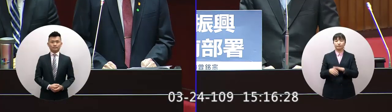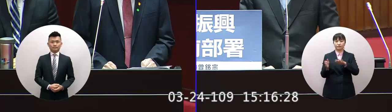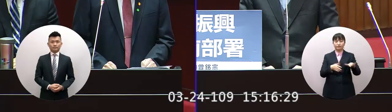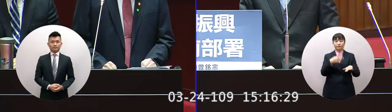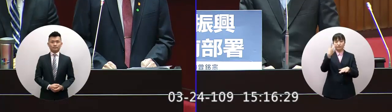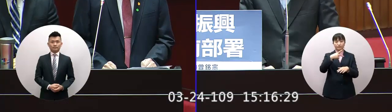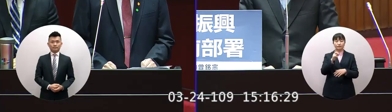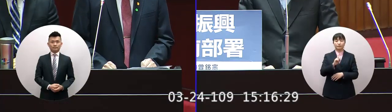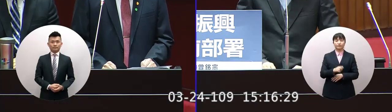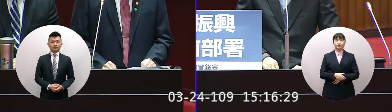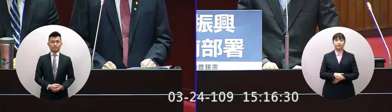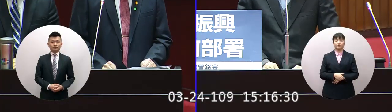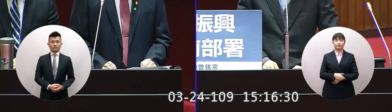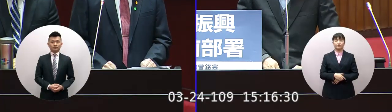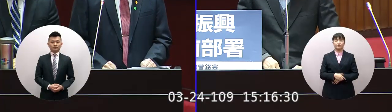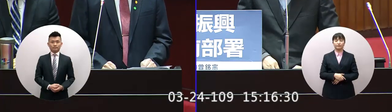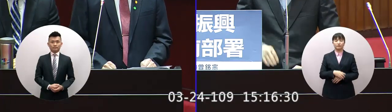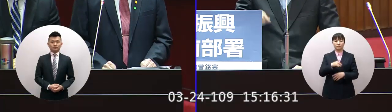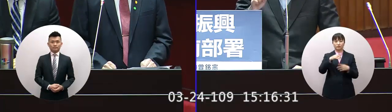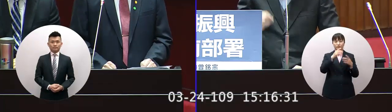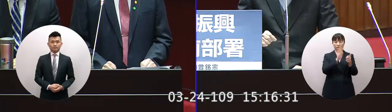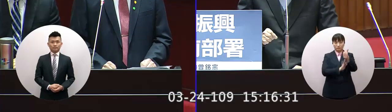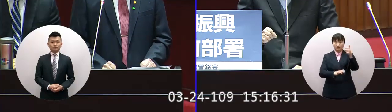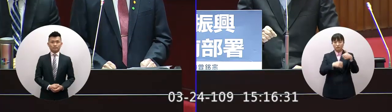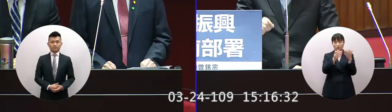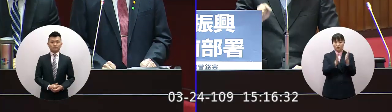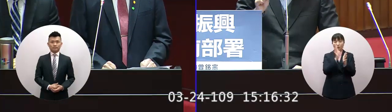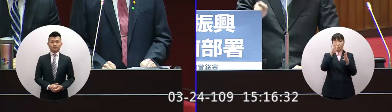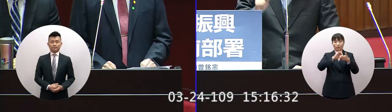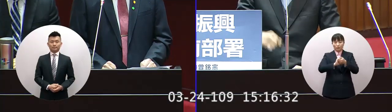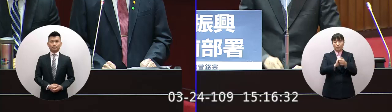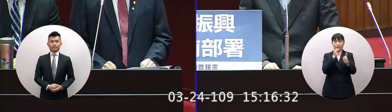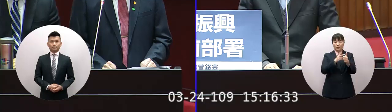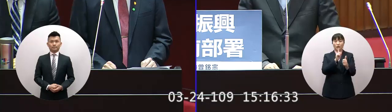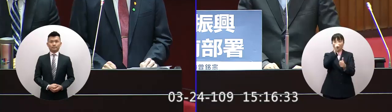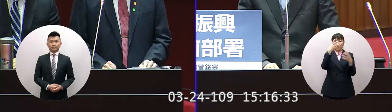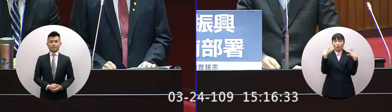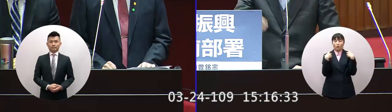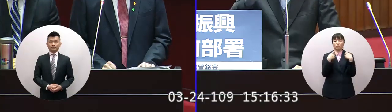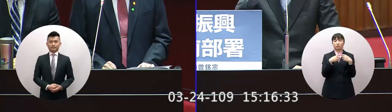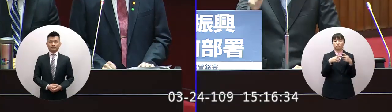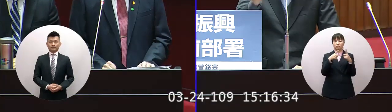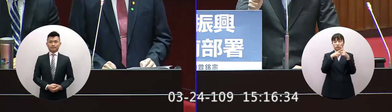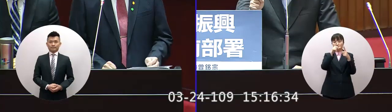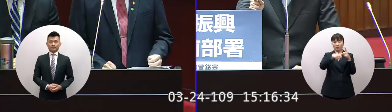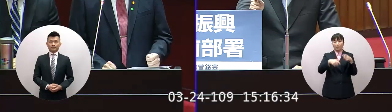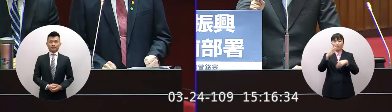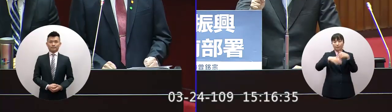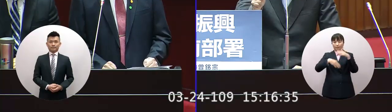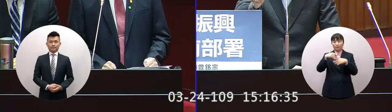外，希望各部会都有指定单一窗口来